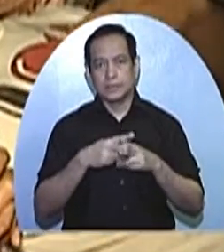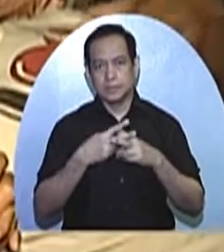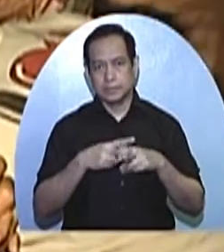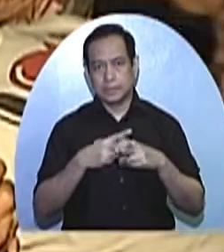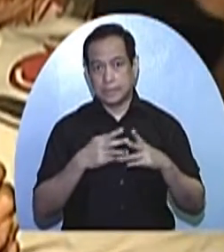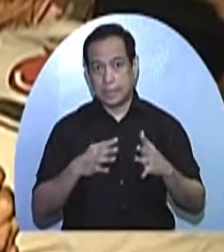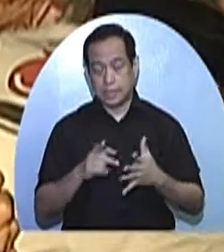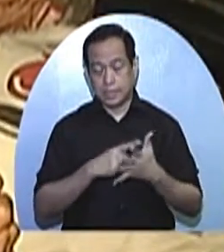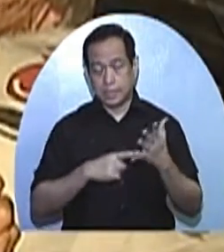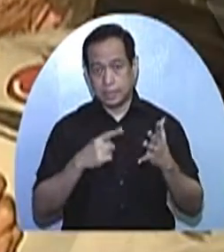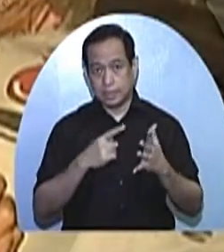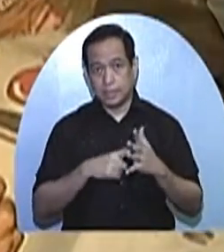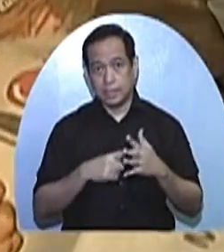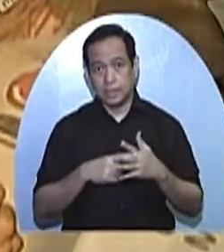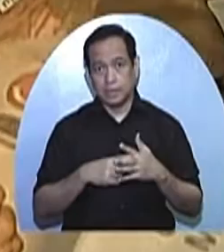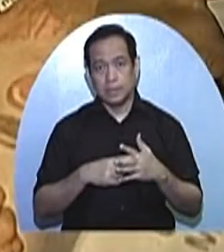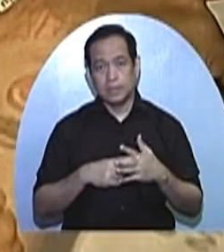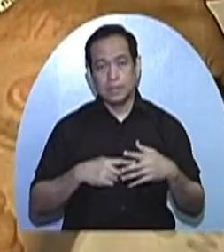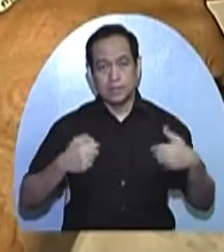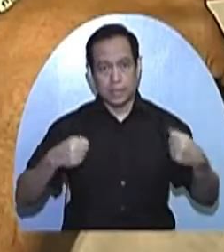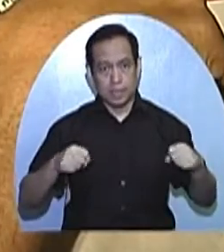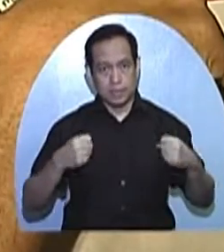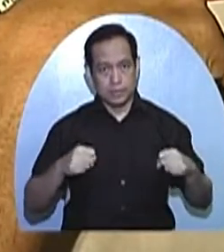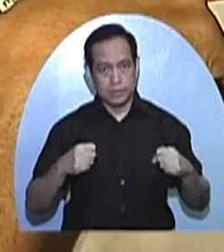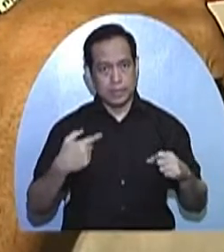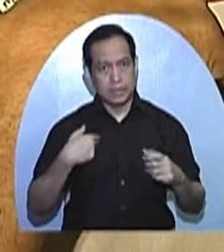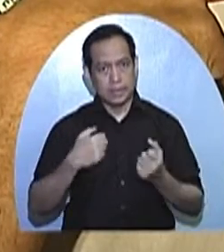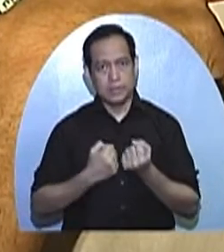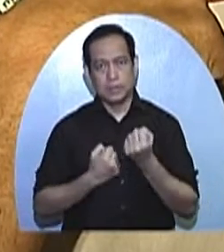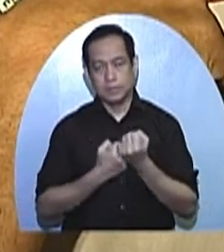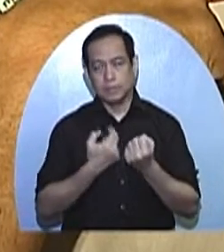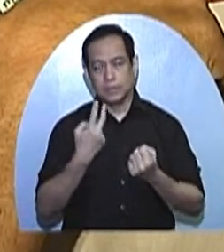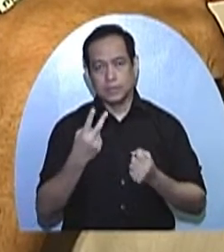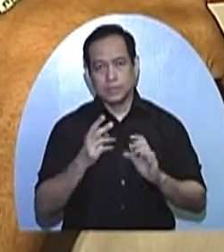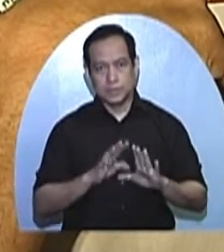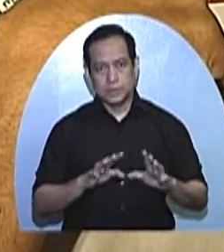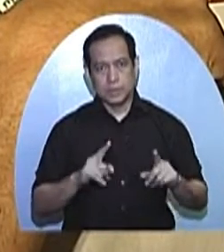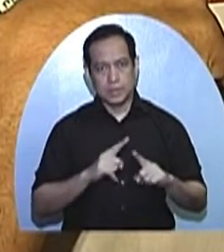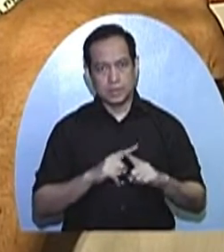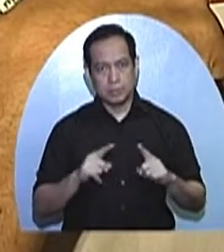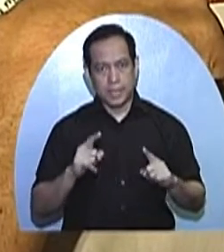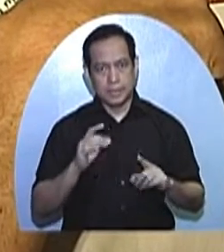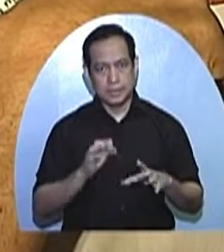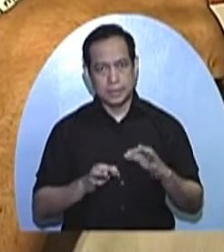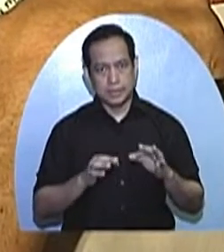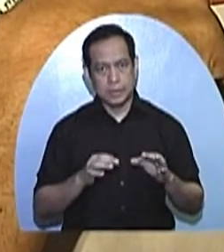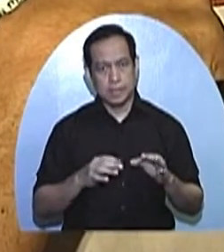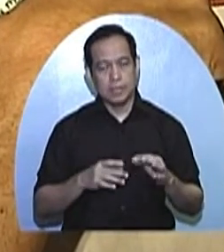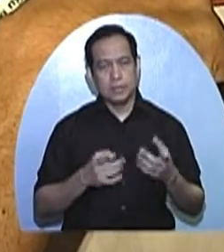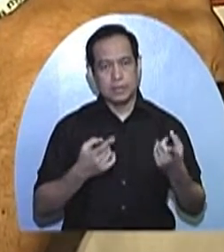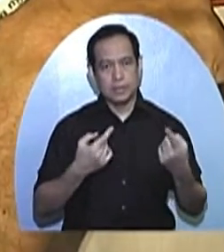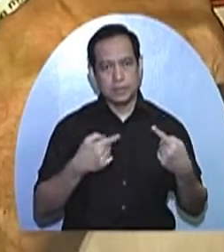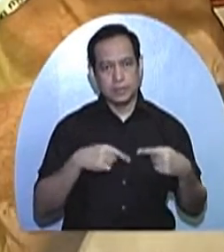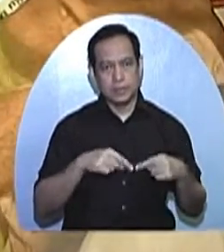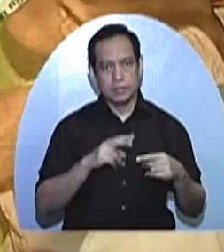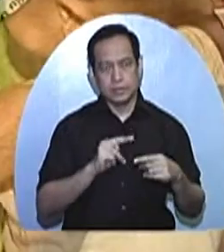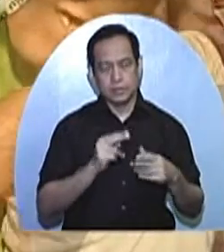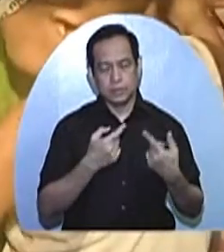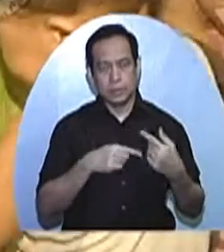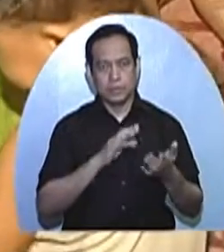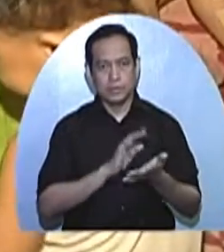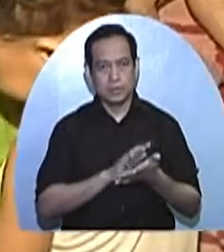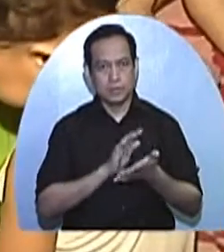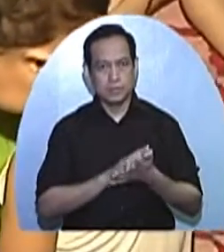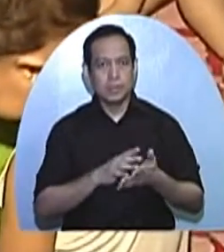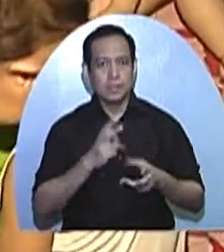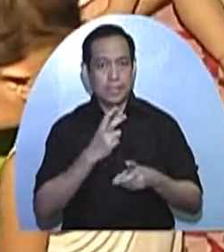motor. Simple lang po, kayang-kaya naman po namin buhayin ko yung dalawang anak. Kaya lang po, pag nagpasukan na po yun, talagang mahirapan na po